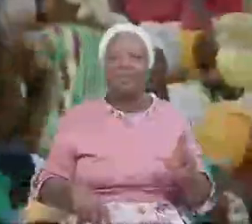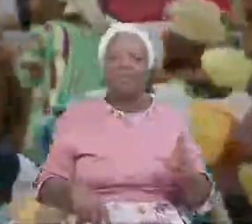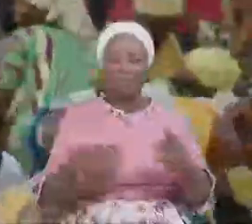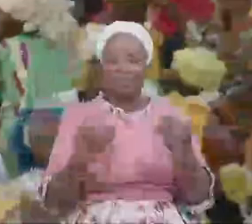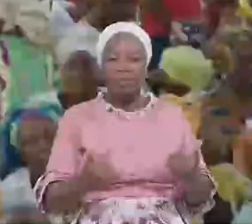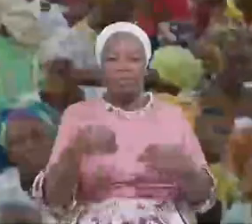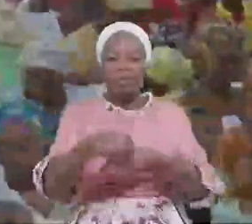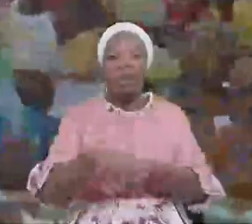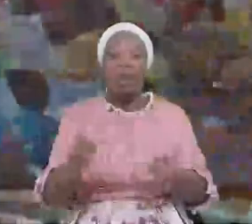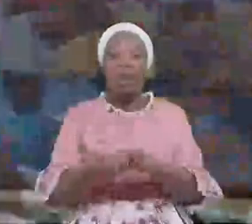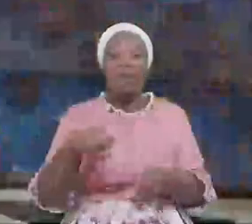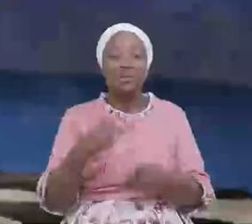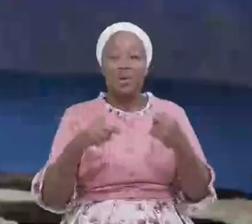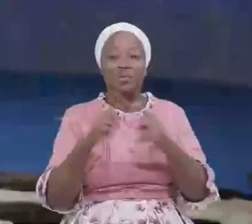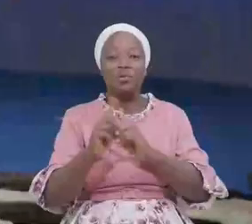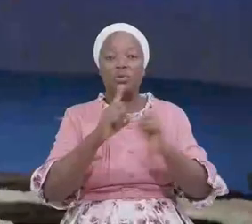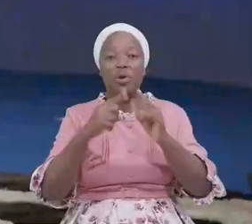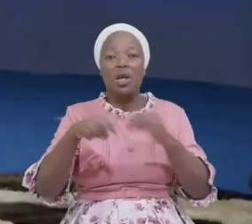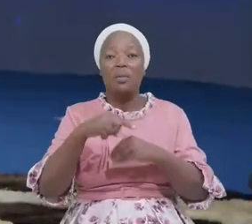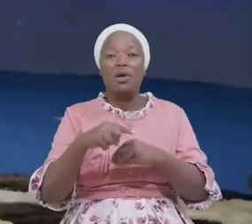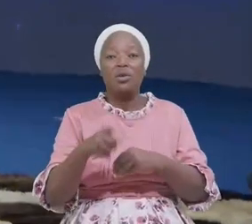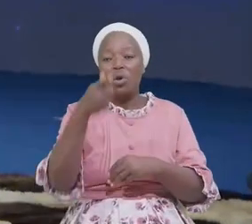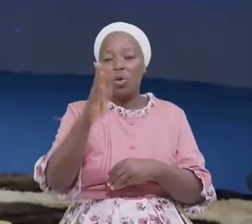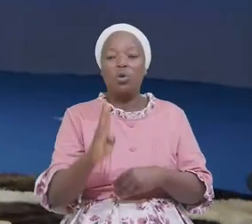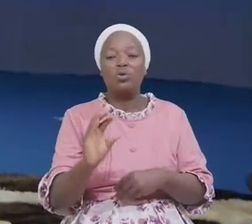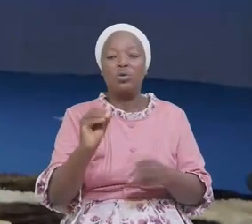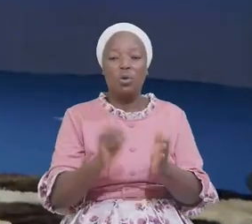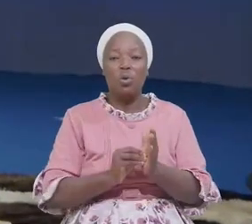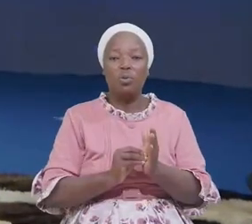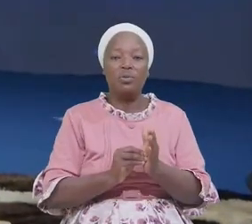Ce soir, comme nous venons parler de la visitation de Dieu